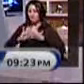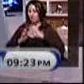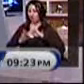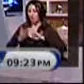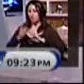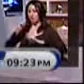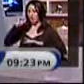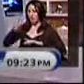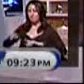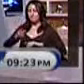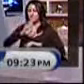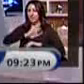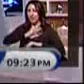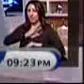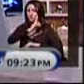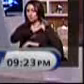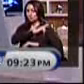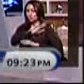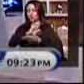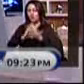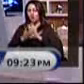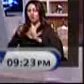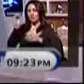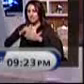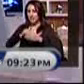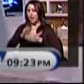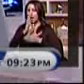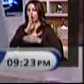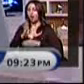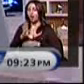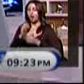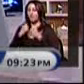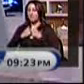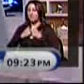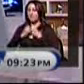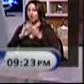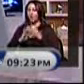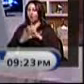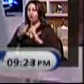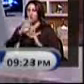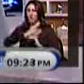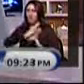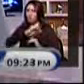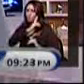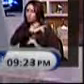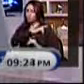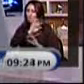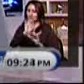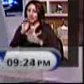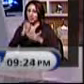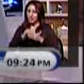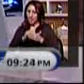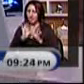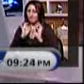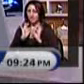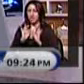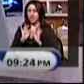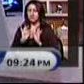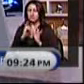هو انت هتنفذ اللي انت عايزه. وبعدين العجيب بقى ان هذا الحكم، خلي بالك مشهد بقى يعني عجيب جدا